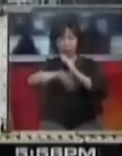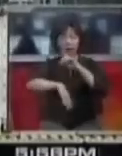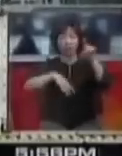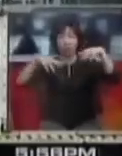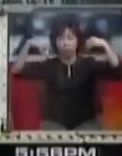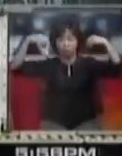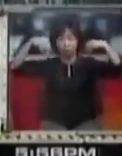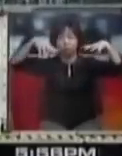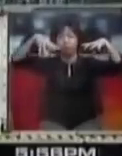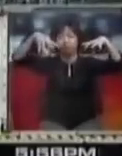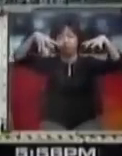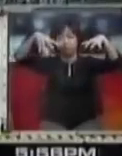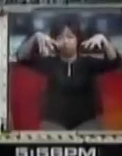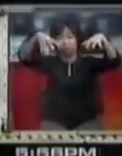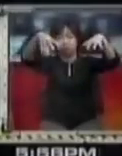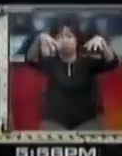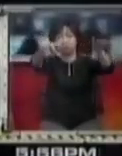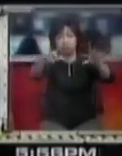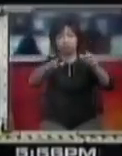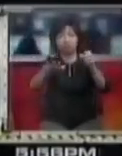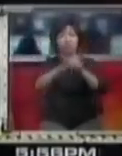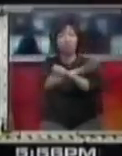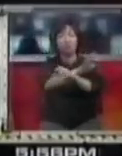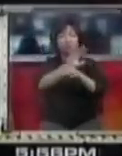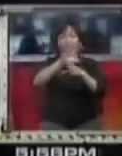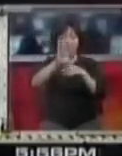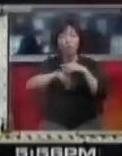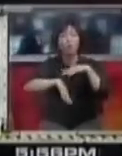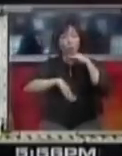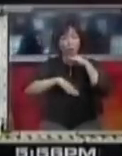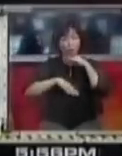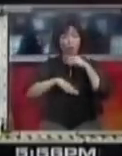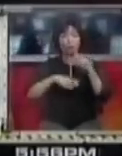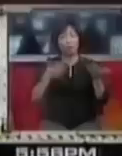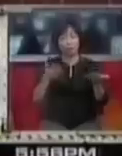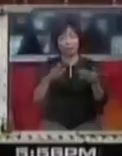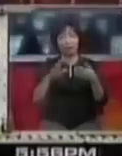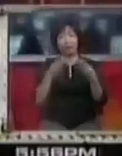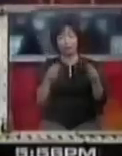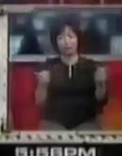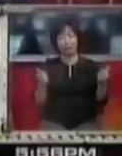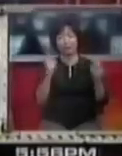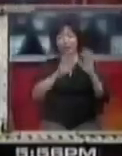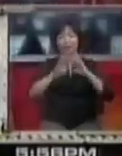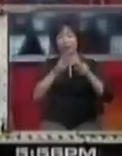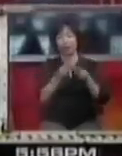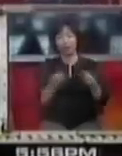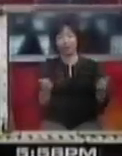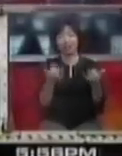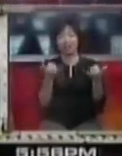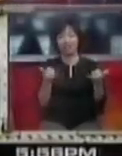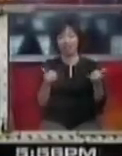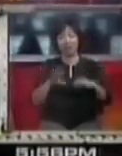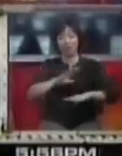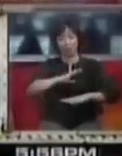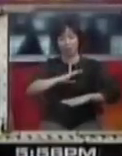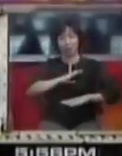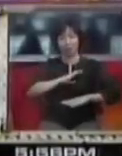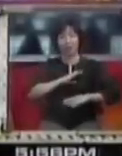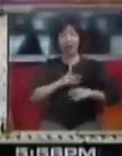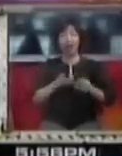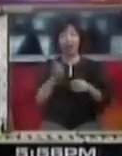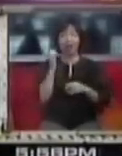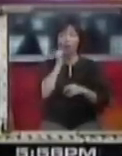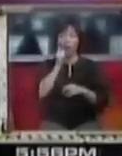nabalikan. Maliwanag na may pag-asa naman pala sa problema ng kadiliman sa lugar. Ika nga, there's